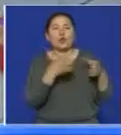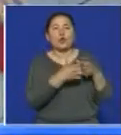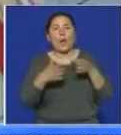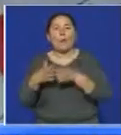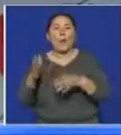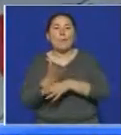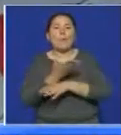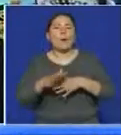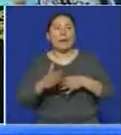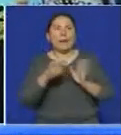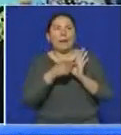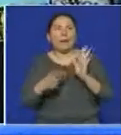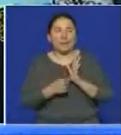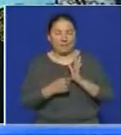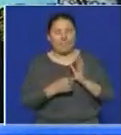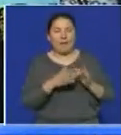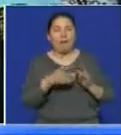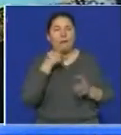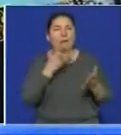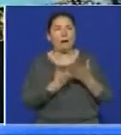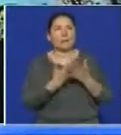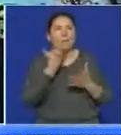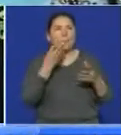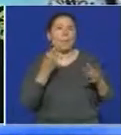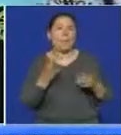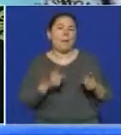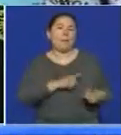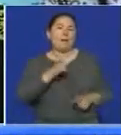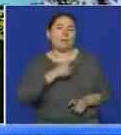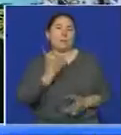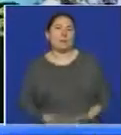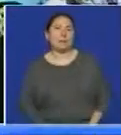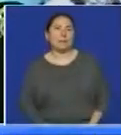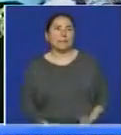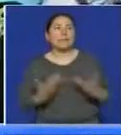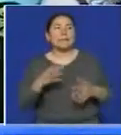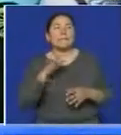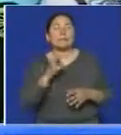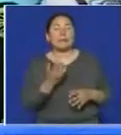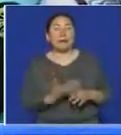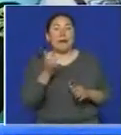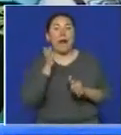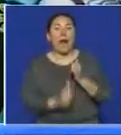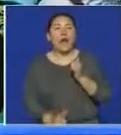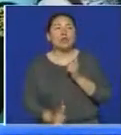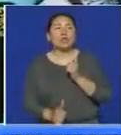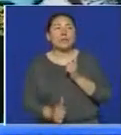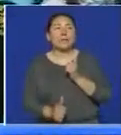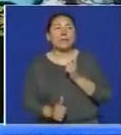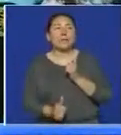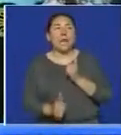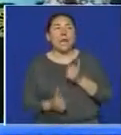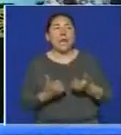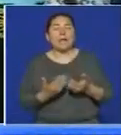өнер көрсетті. Би ден сабақ беретін хореографтарымыз осы конкурсанттардың каждыйның артына би қойылымын